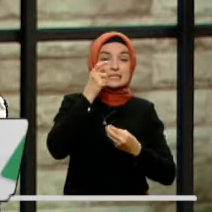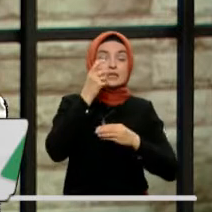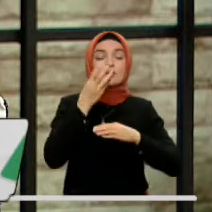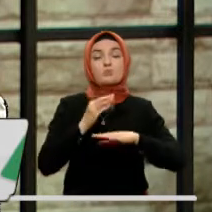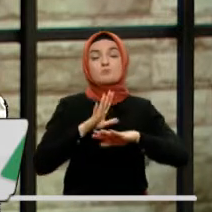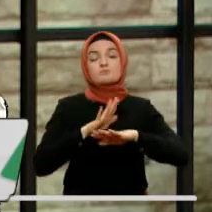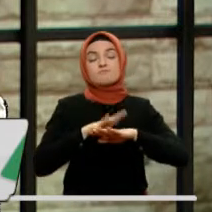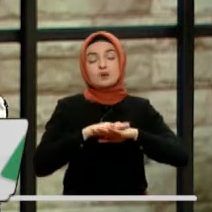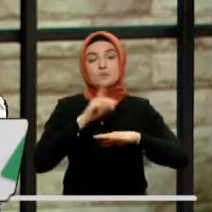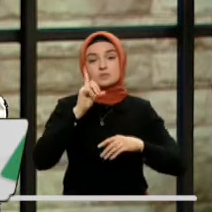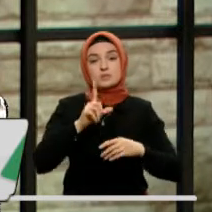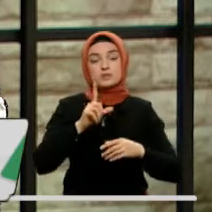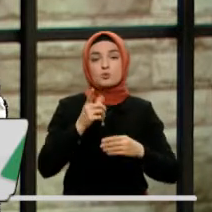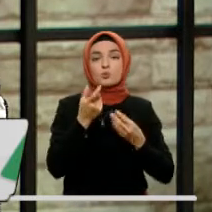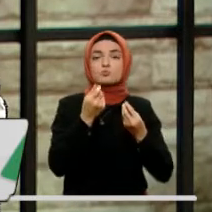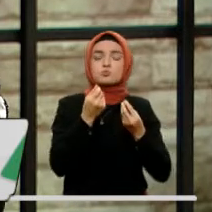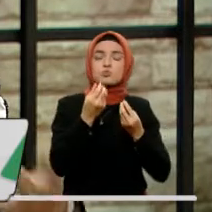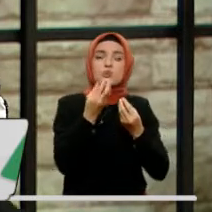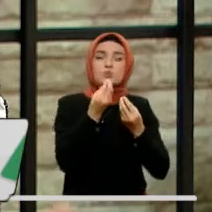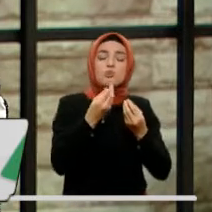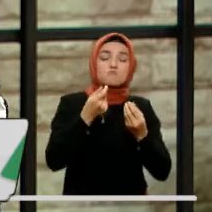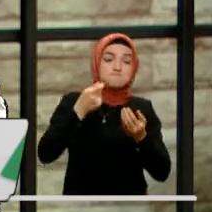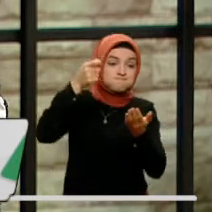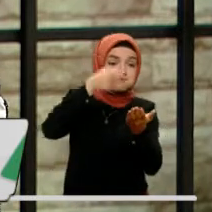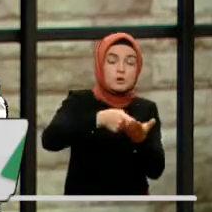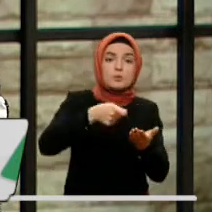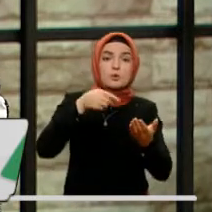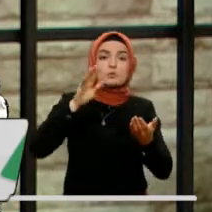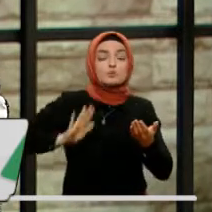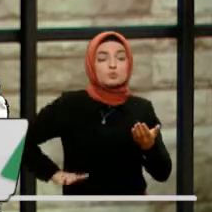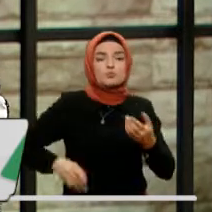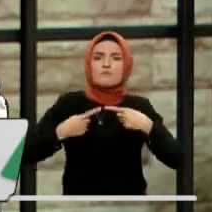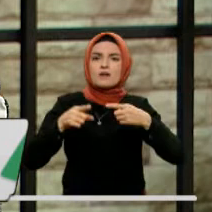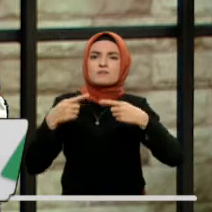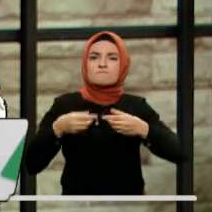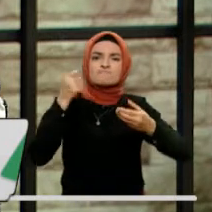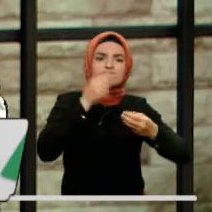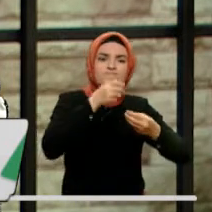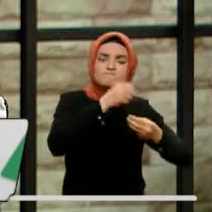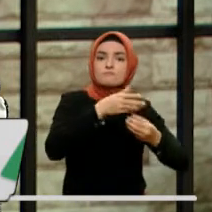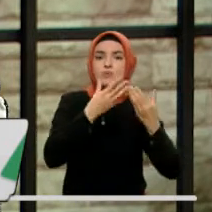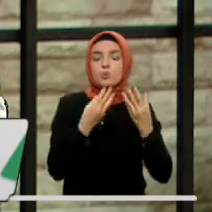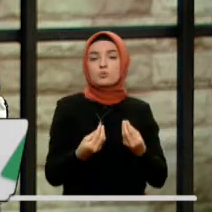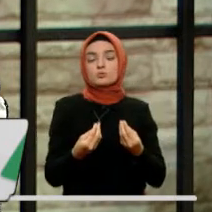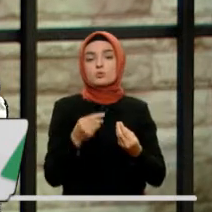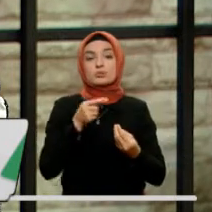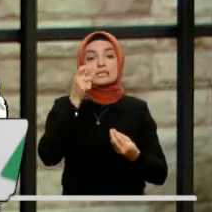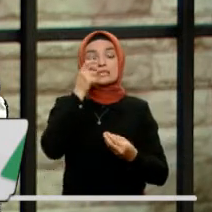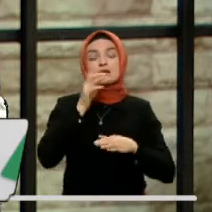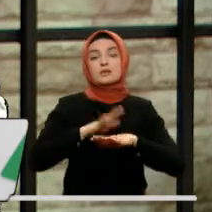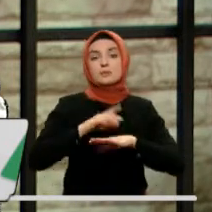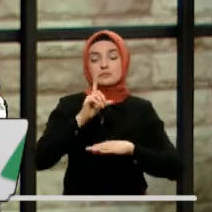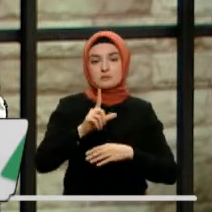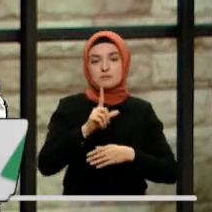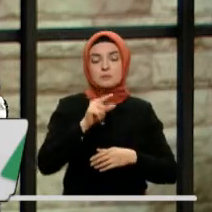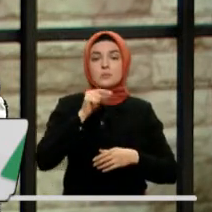olmalılar. Çok fazla harçlık vermek çocuğun bunu farklı şeylerde harcaması demek olabilir. Bu konuda dikkat edilebilir. Ama